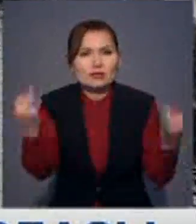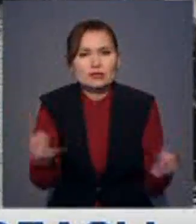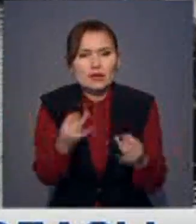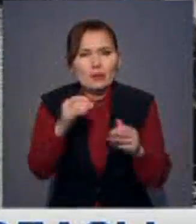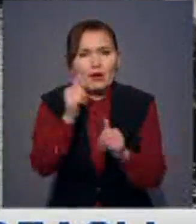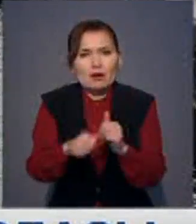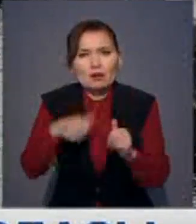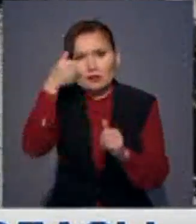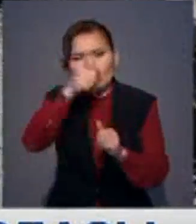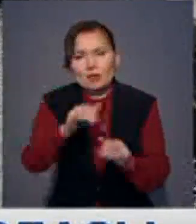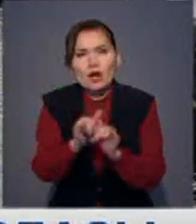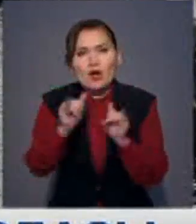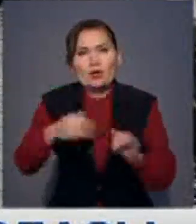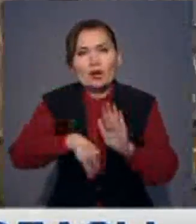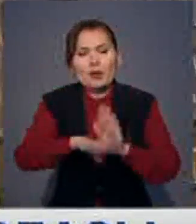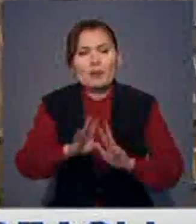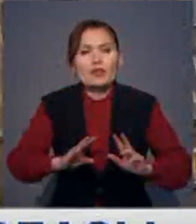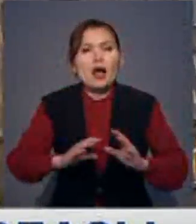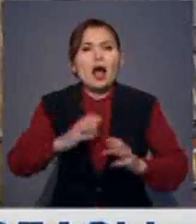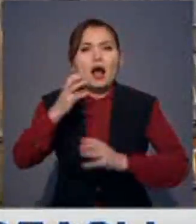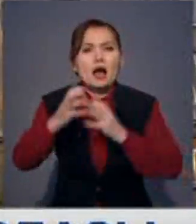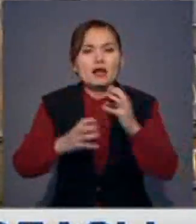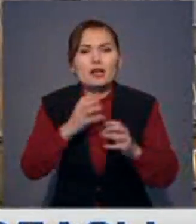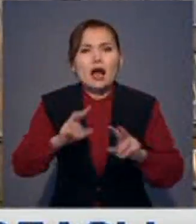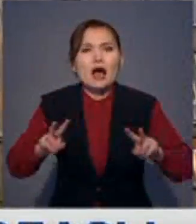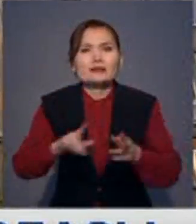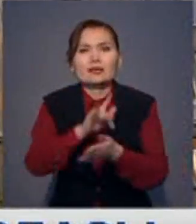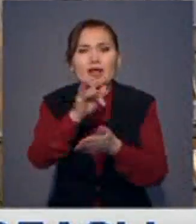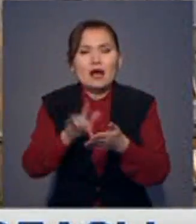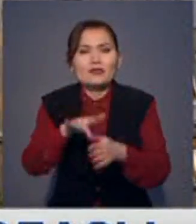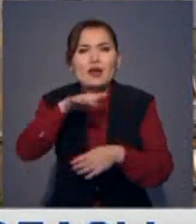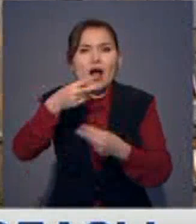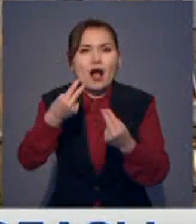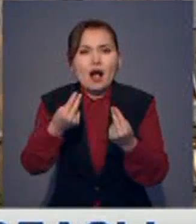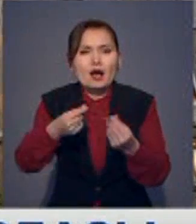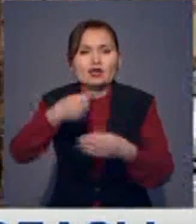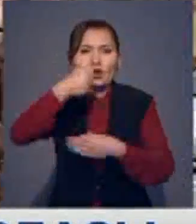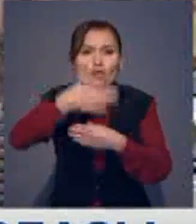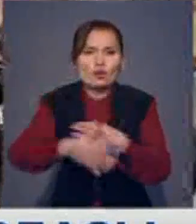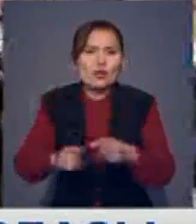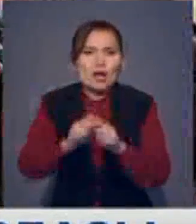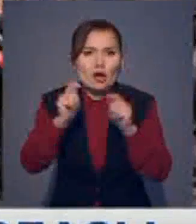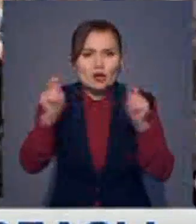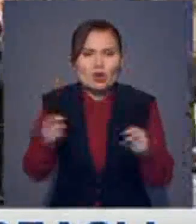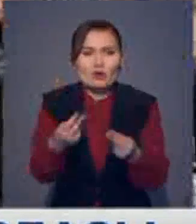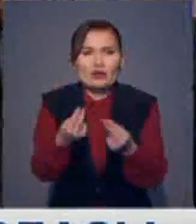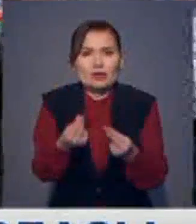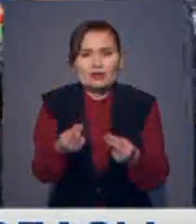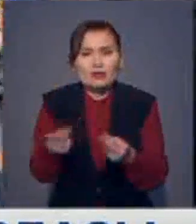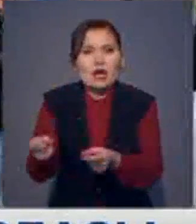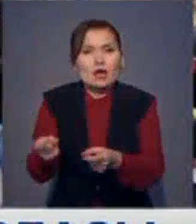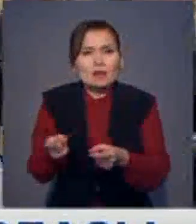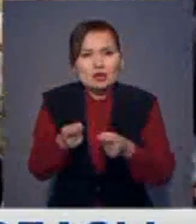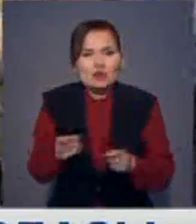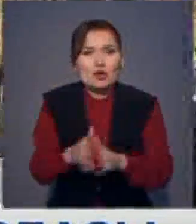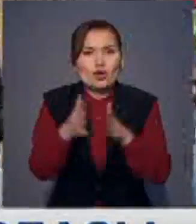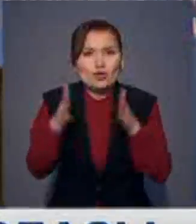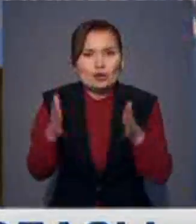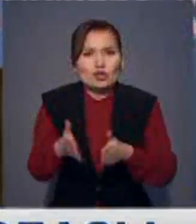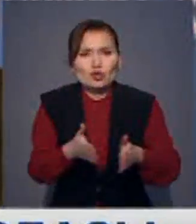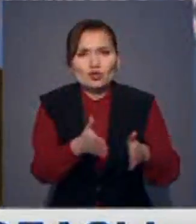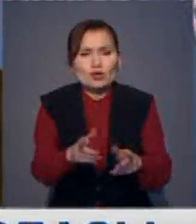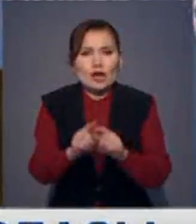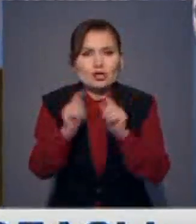артып келеді. Әсіресе халықаралық Астана қаржы орталығының құрылуы инвесторларды көптеп тартуға жол ашты.